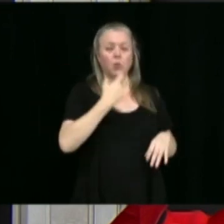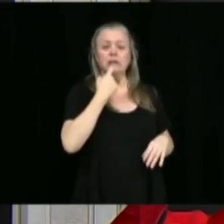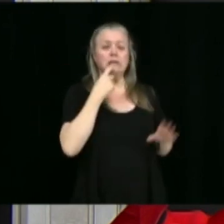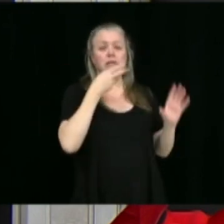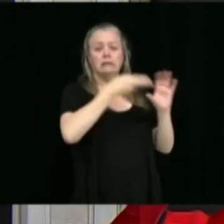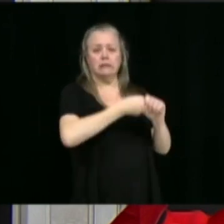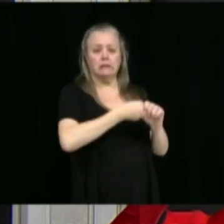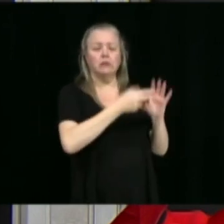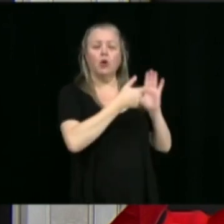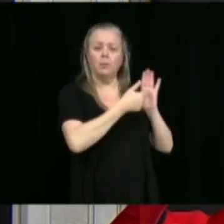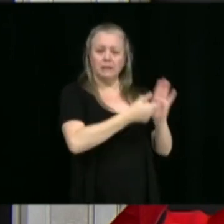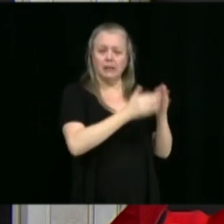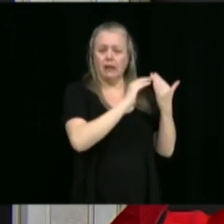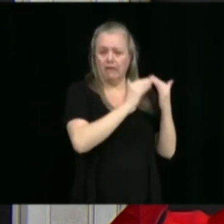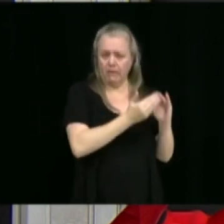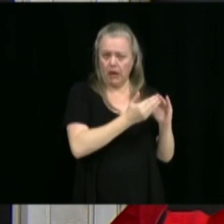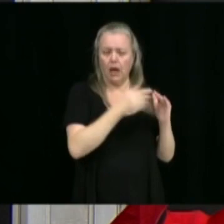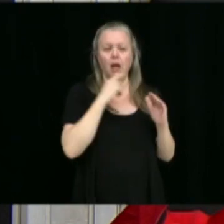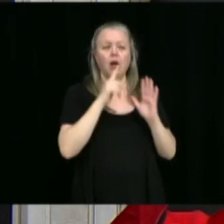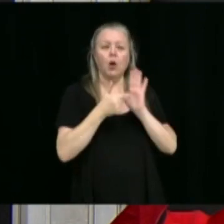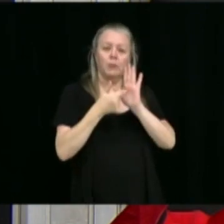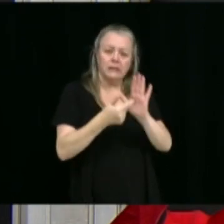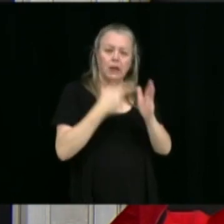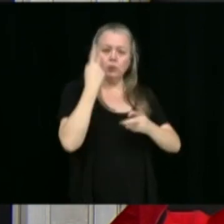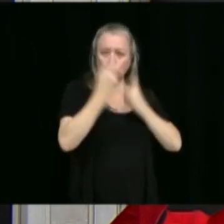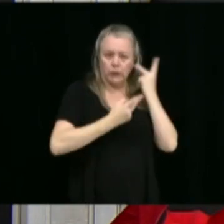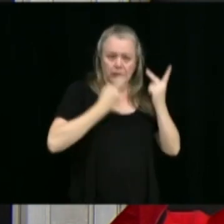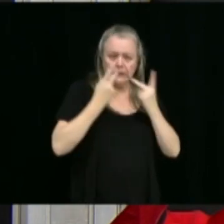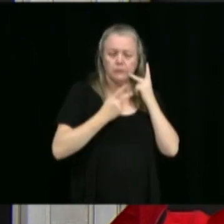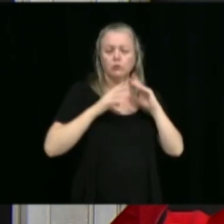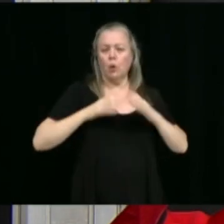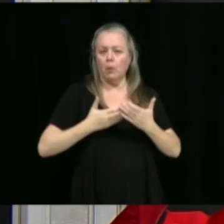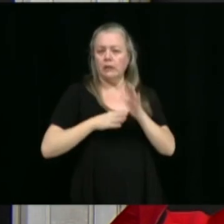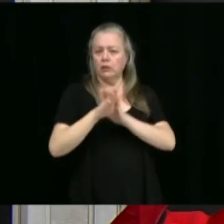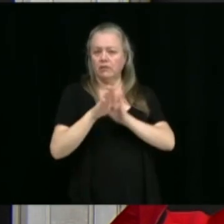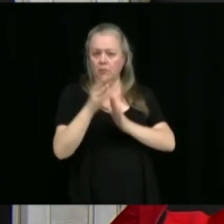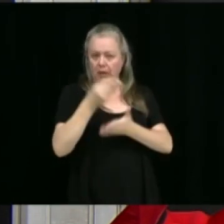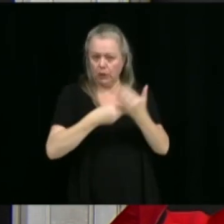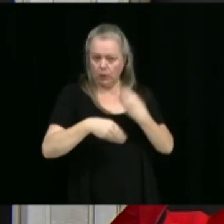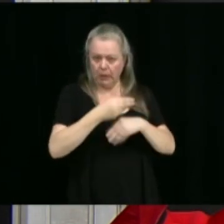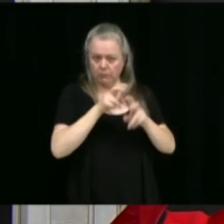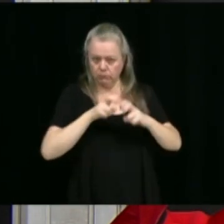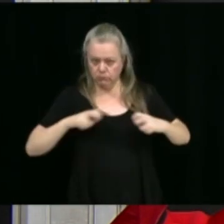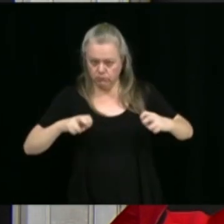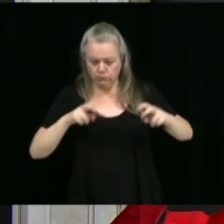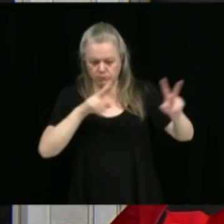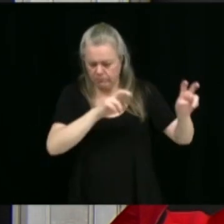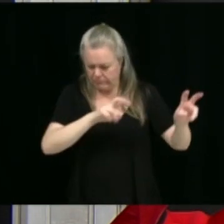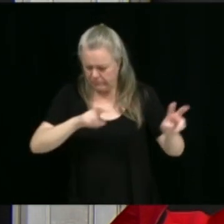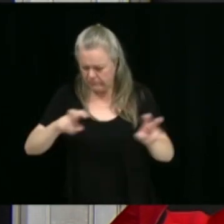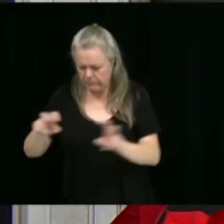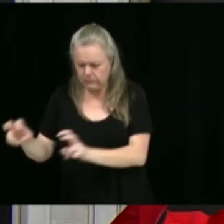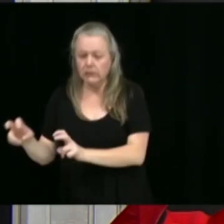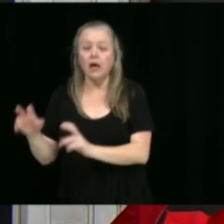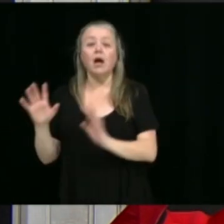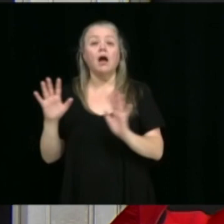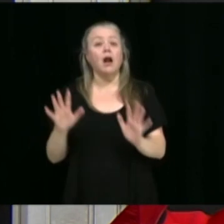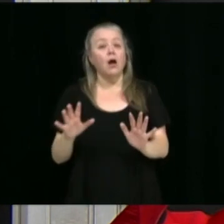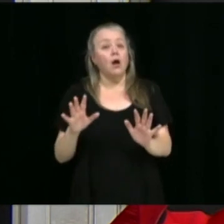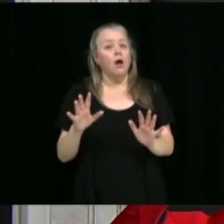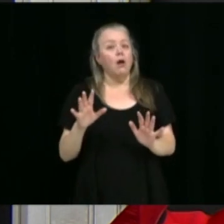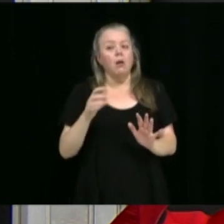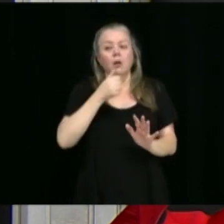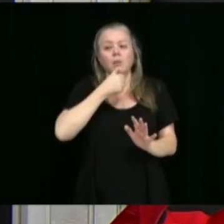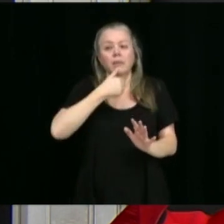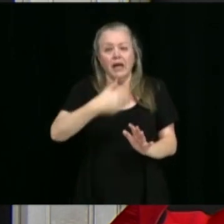la Ville, de représentants du nouveau... touristique de la Corporation de développement économique qui ont analysé les différentes propositions. On va avoir